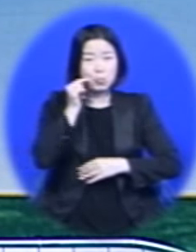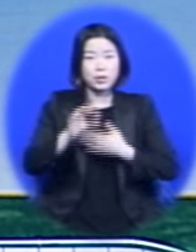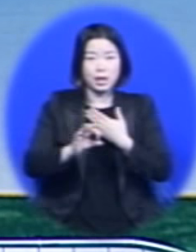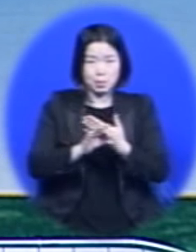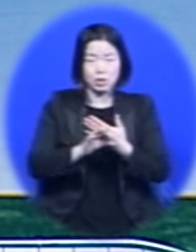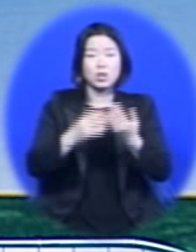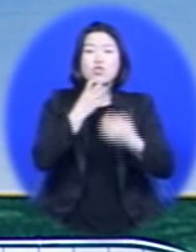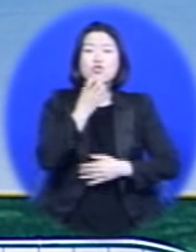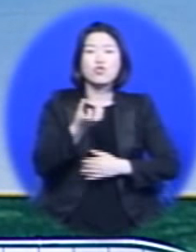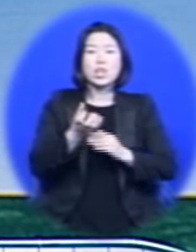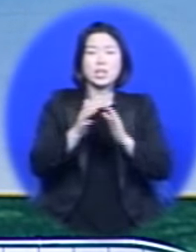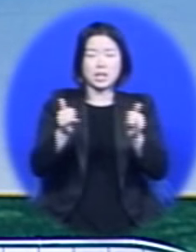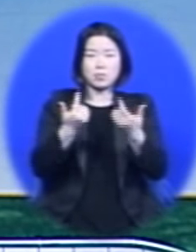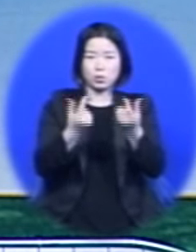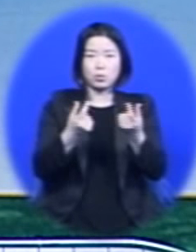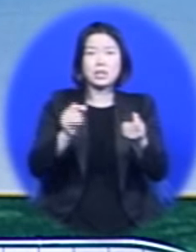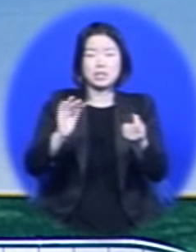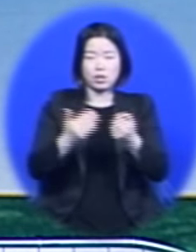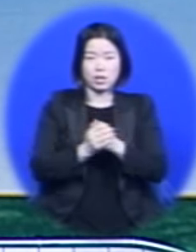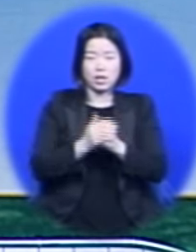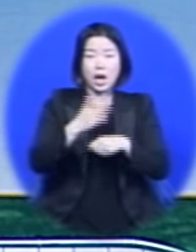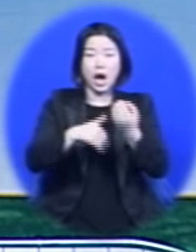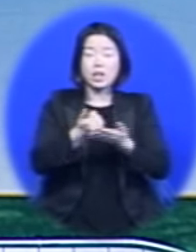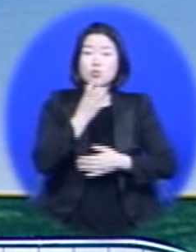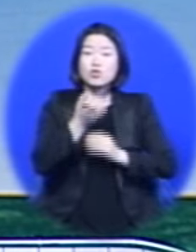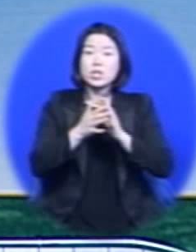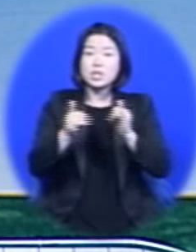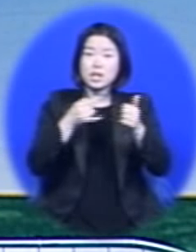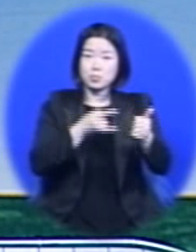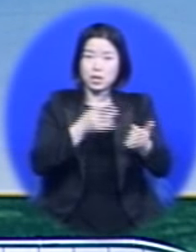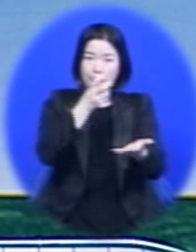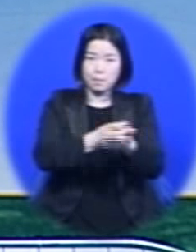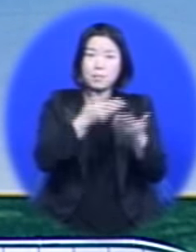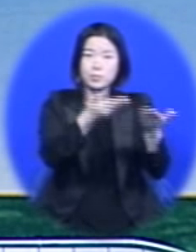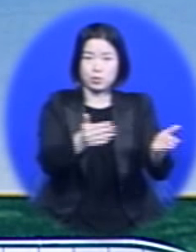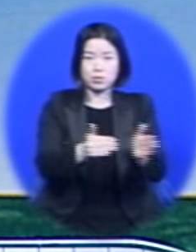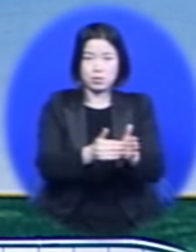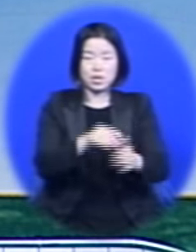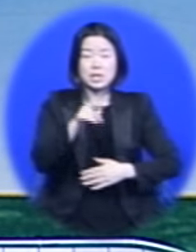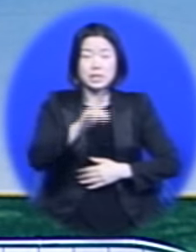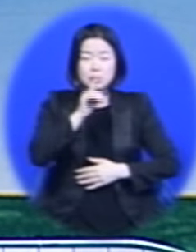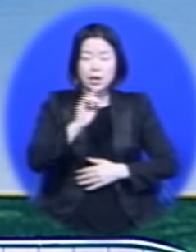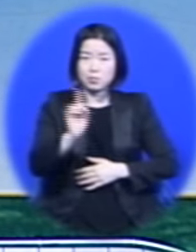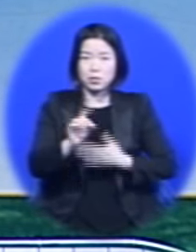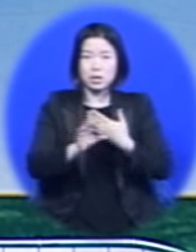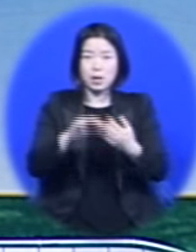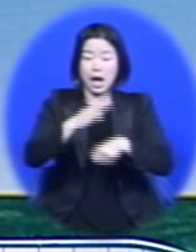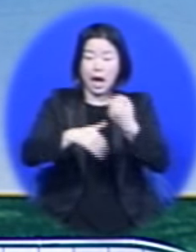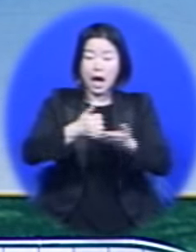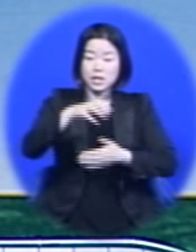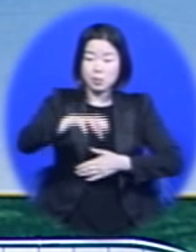맙니다. 하나님은 유대인들에게 율법을 주셨습니다. 그 말은 하나님 앞에 나아갈